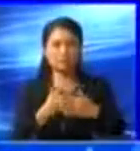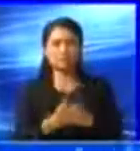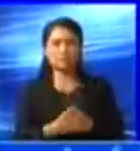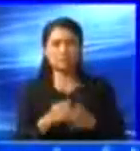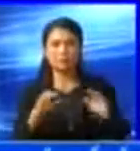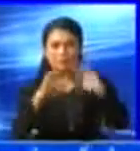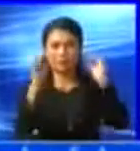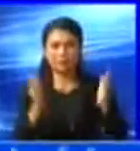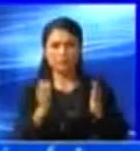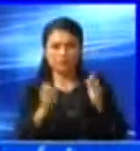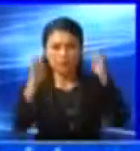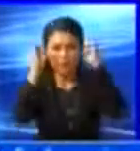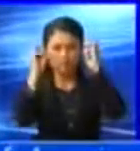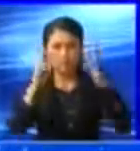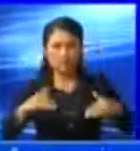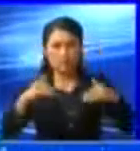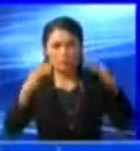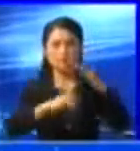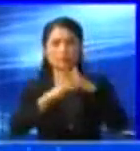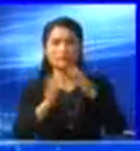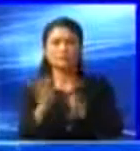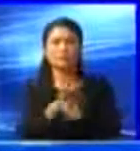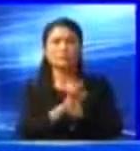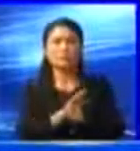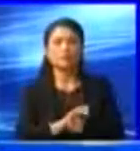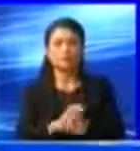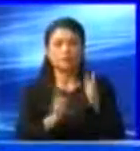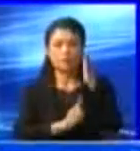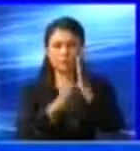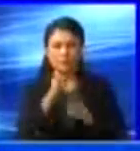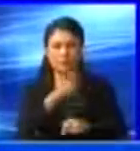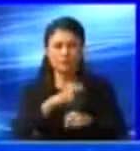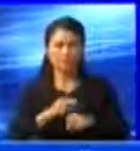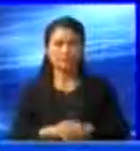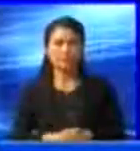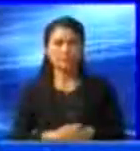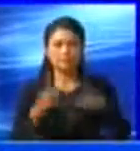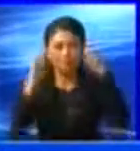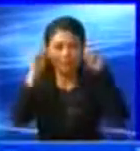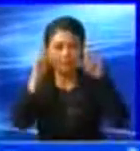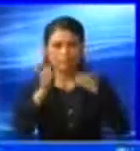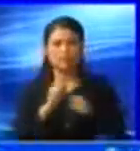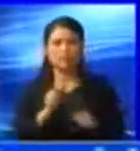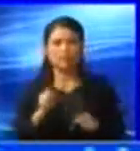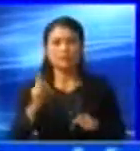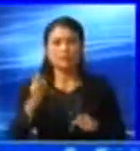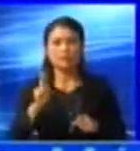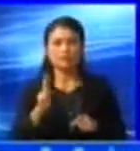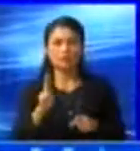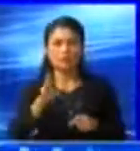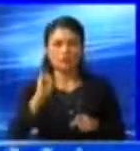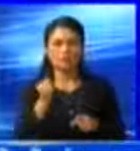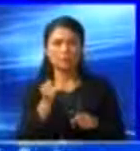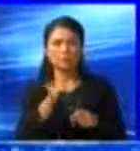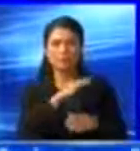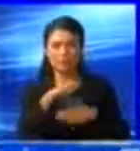ការអប់រំខ្ពស់និងមានសមត្ថភាពគ្រប់គ្រាន់ក្នុងការចូលរួមចំណែកអភិវឌ្ឍប្រទេសជាតិឯកឧត្តមហ្គេពីត្រូប៊ឺឌីណុនបានថ្លែង